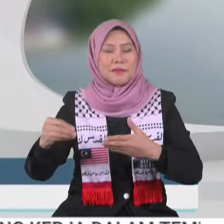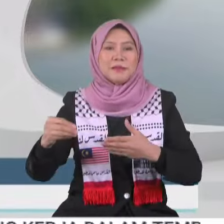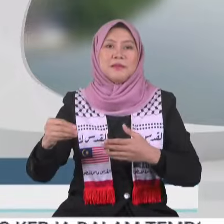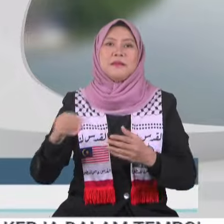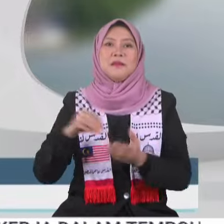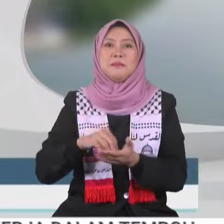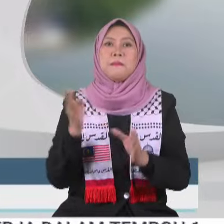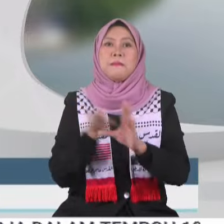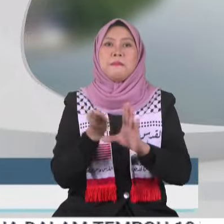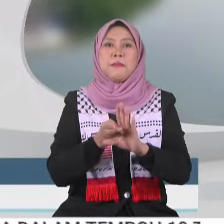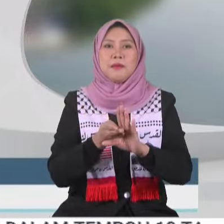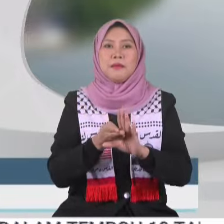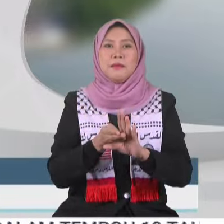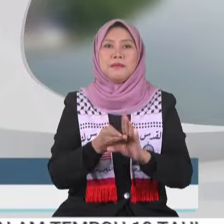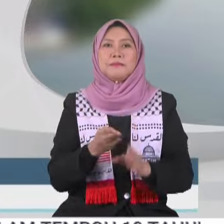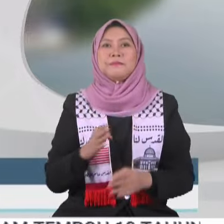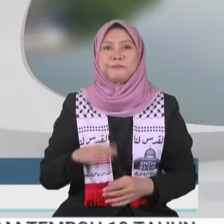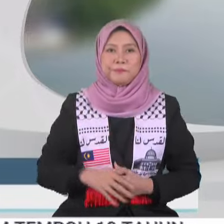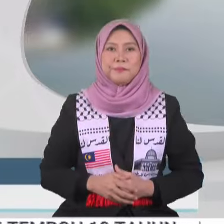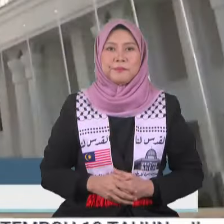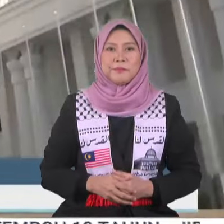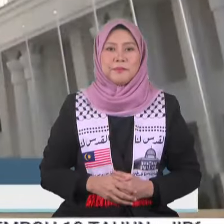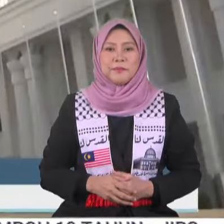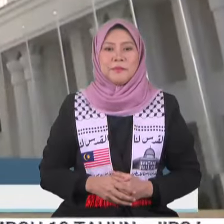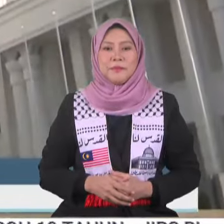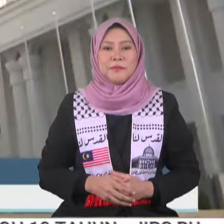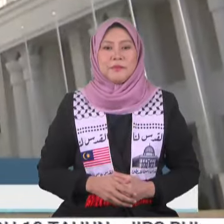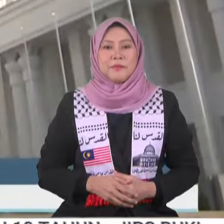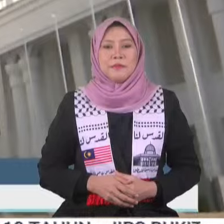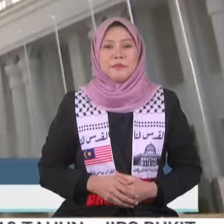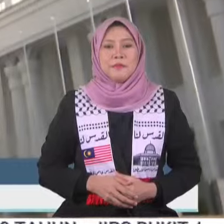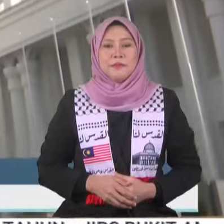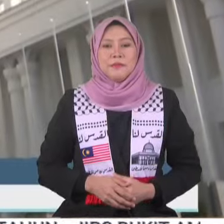tetap sebuah bank di sekitar ibu negeri.